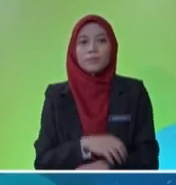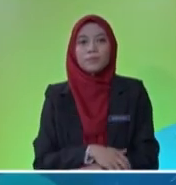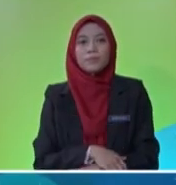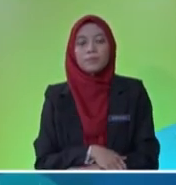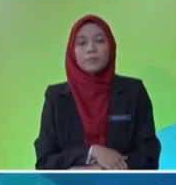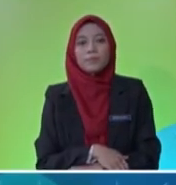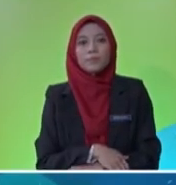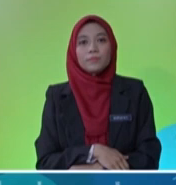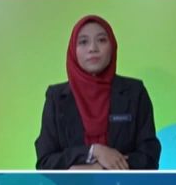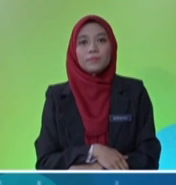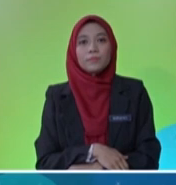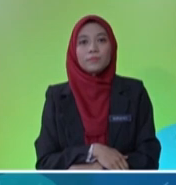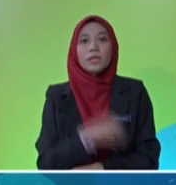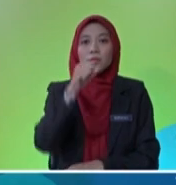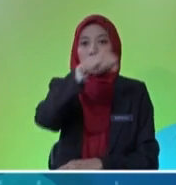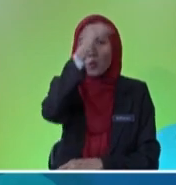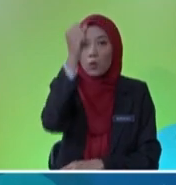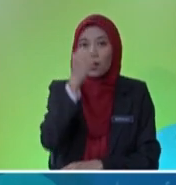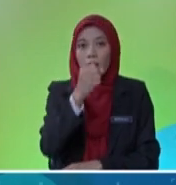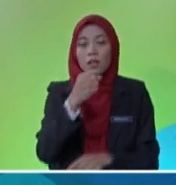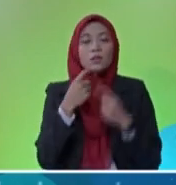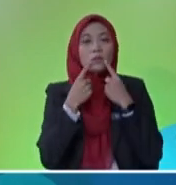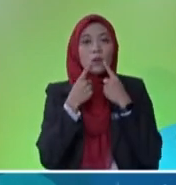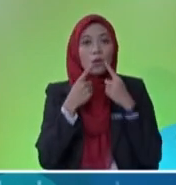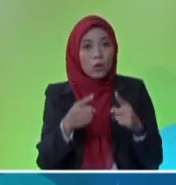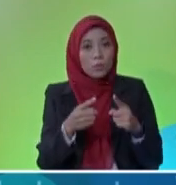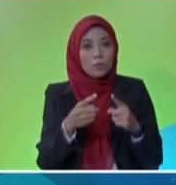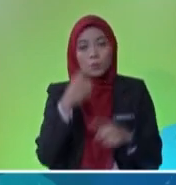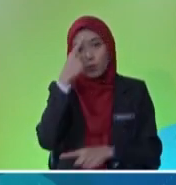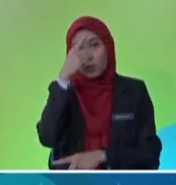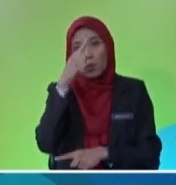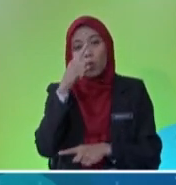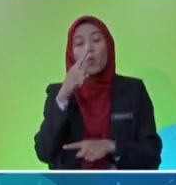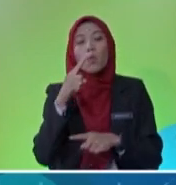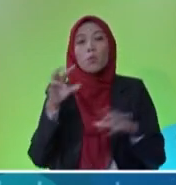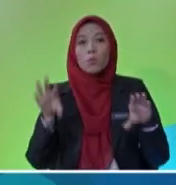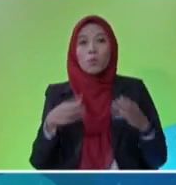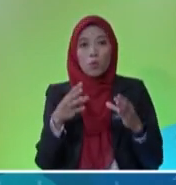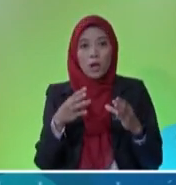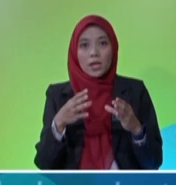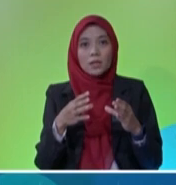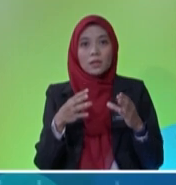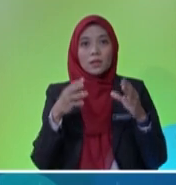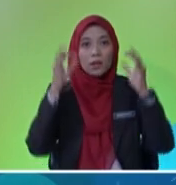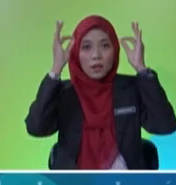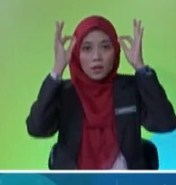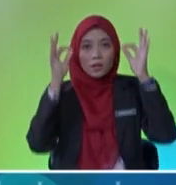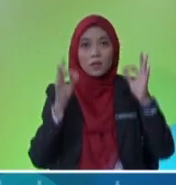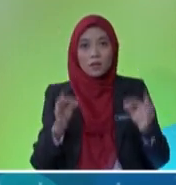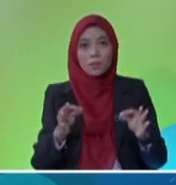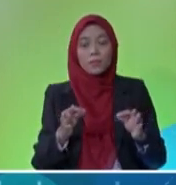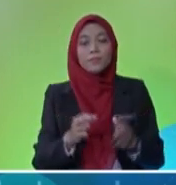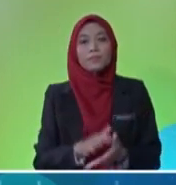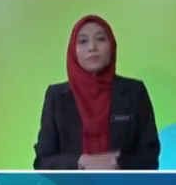nih yaitu bersoal jawab untuk membuat rumusan dan keputusan tentang sesuatu perkara